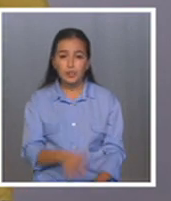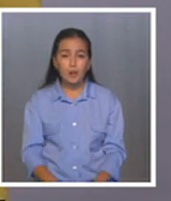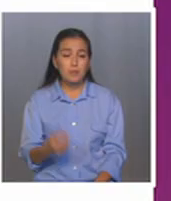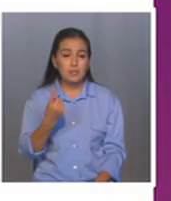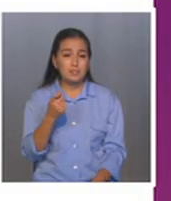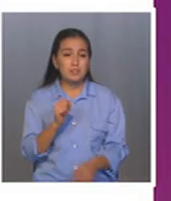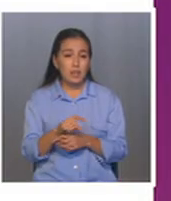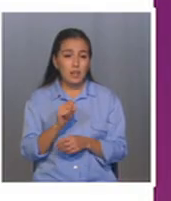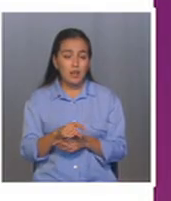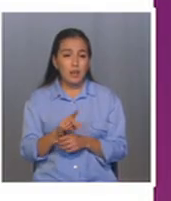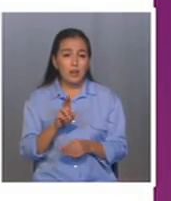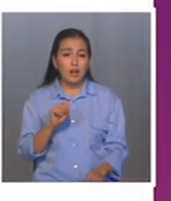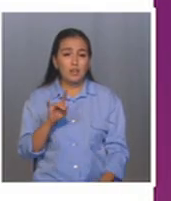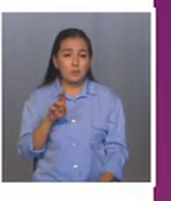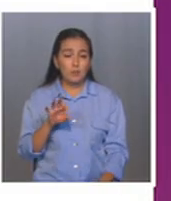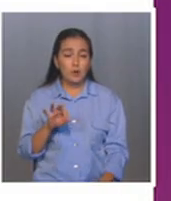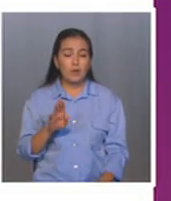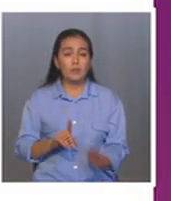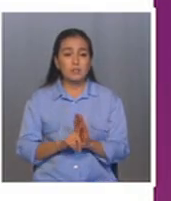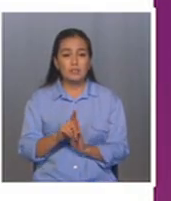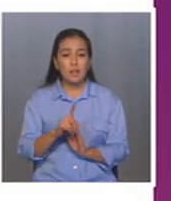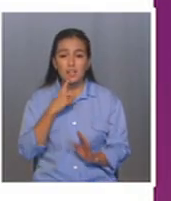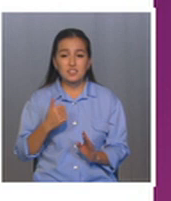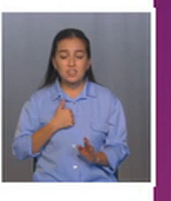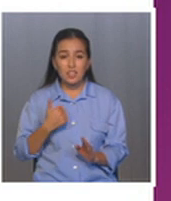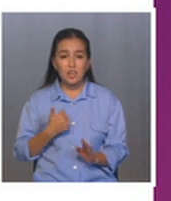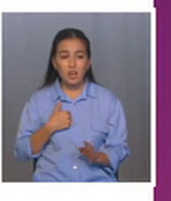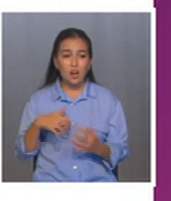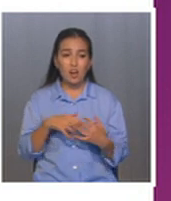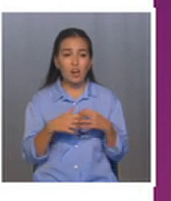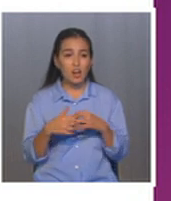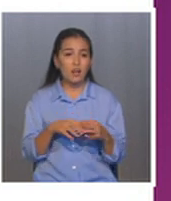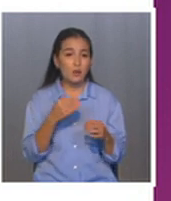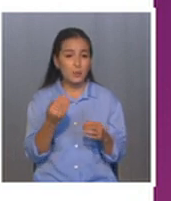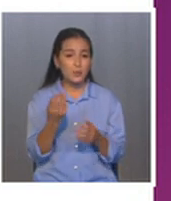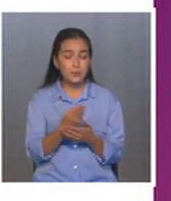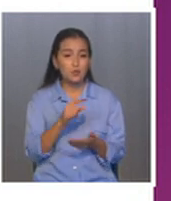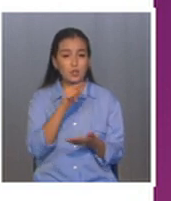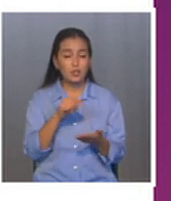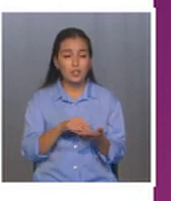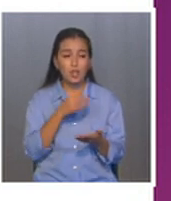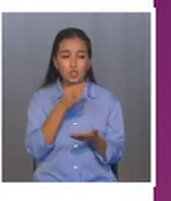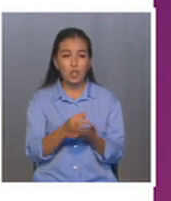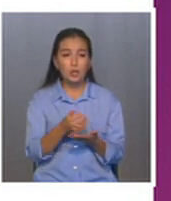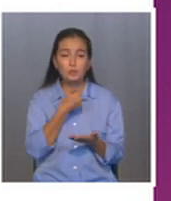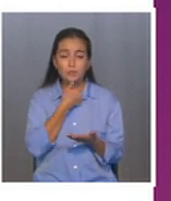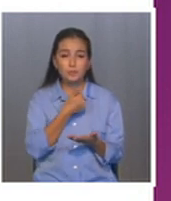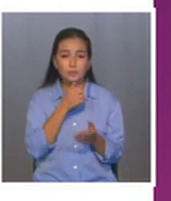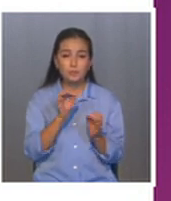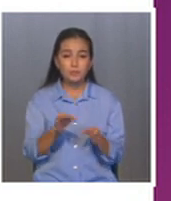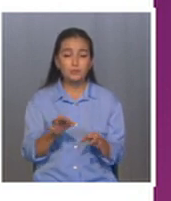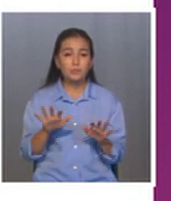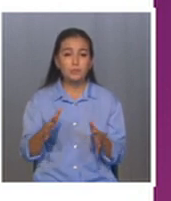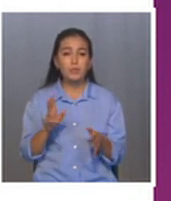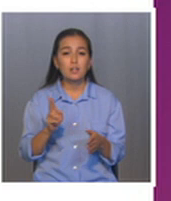тапсырма – Карпов бастаған қалың әскермен айқас эпизоды бойынша сұрақтарға жауап іздеп көріңіздер. Оқиғаға